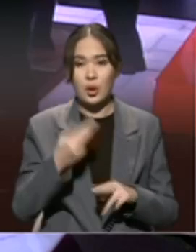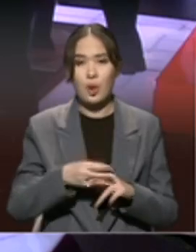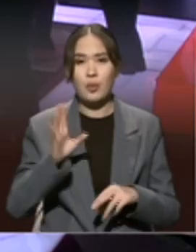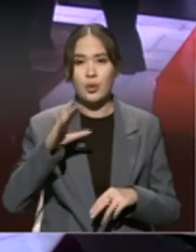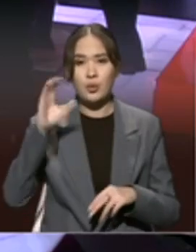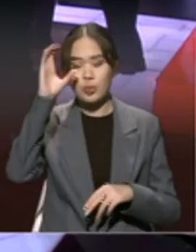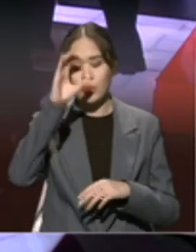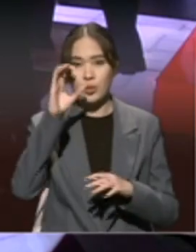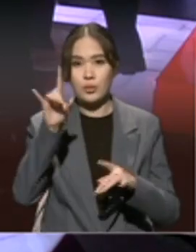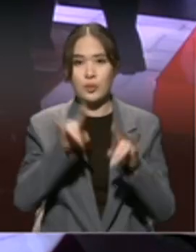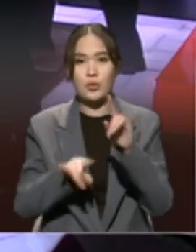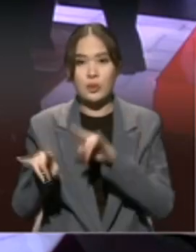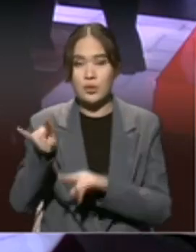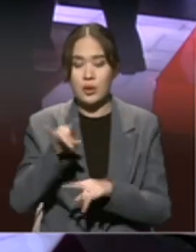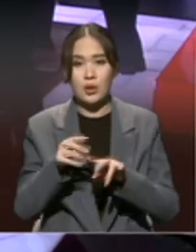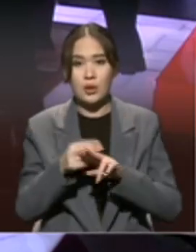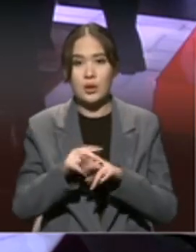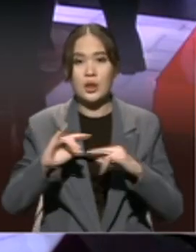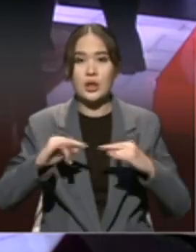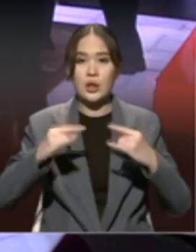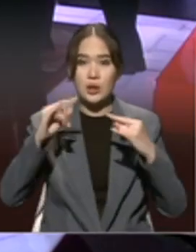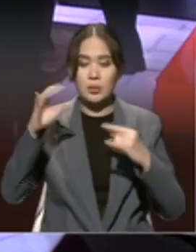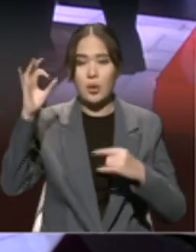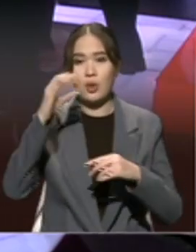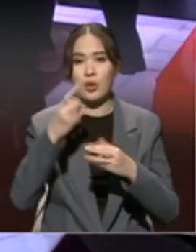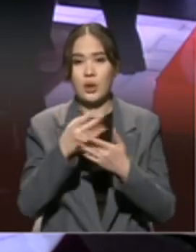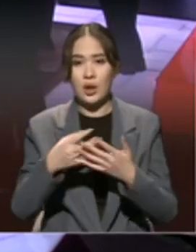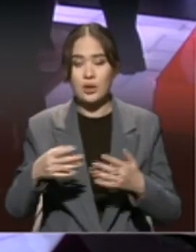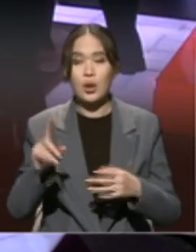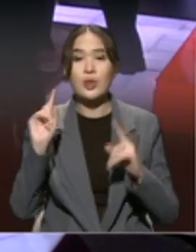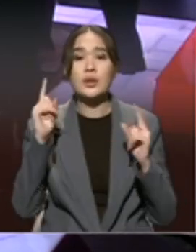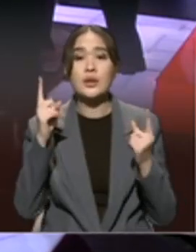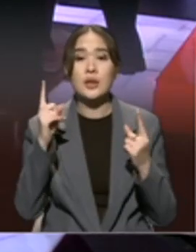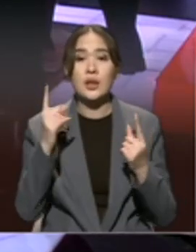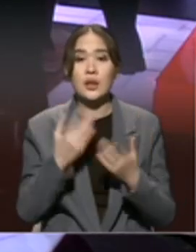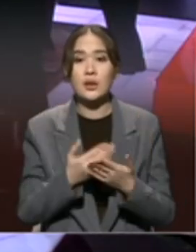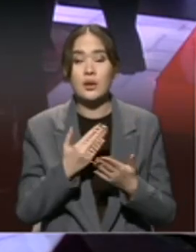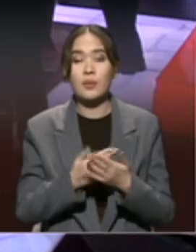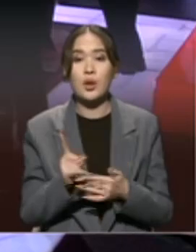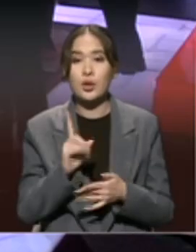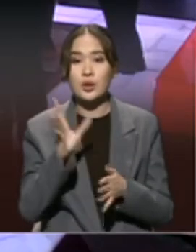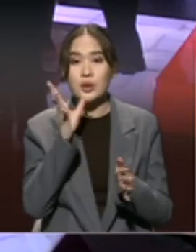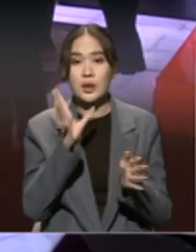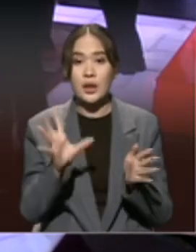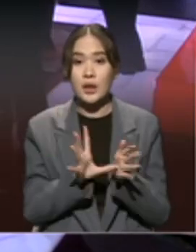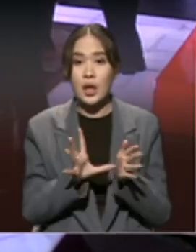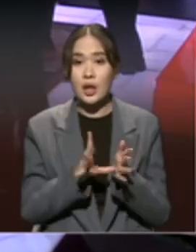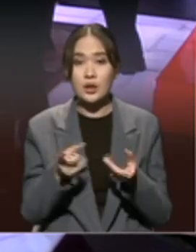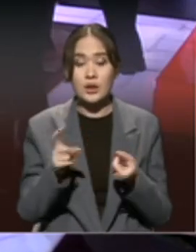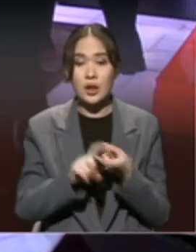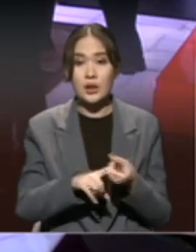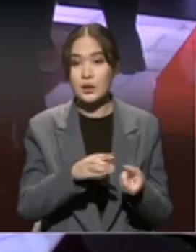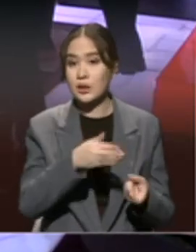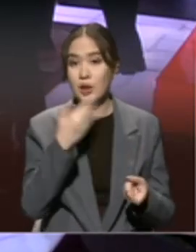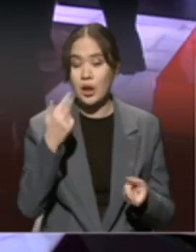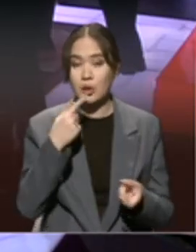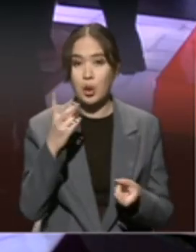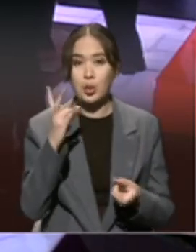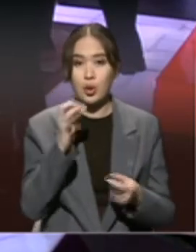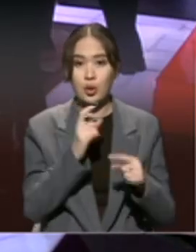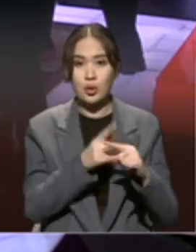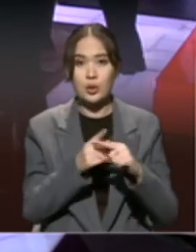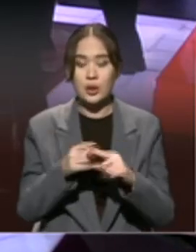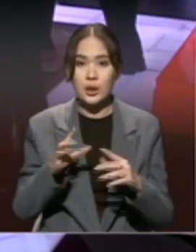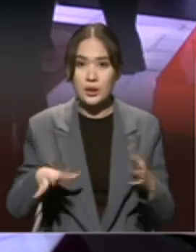жалынып жүрміз дейді. Жаңағы кірпіштерге тағы да басқа. Сонда неге деген сұрақтың әр жағында біздегі технология сәйкес келмейді дейді. Ал технология деген сол қосымша